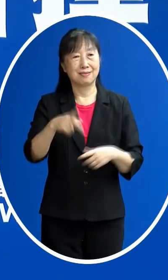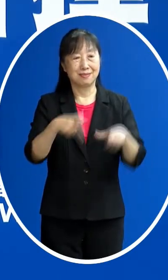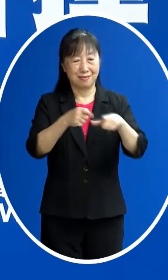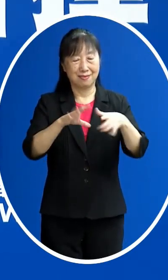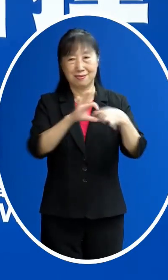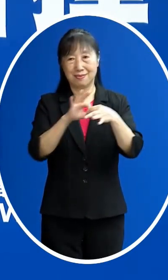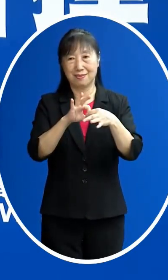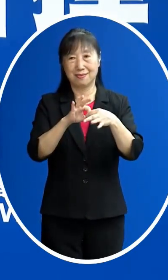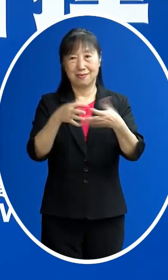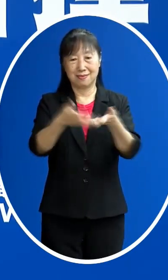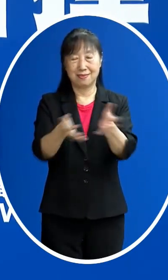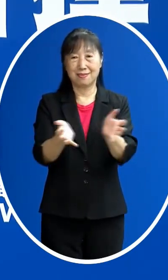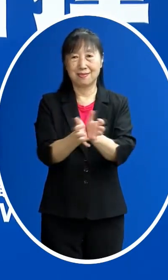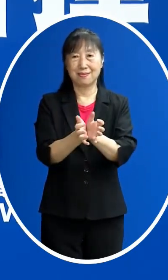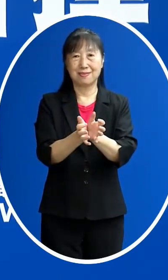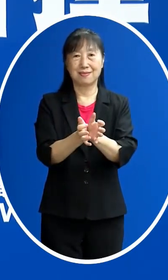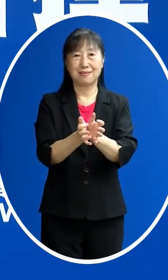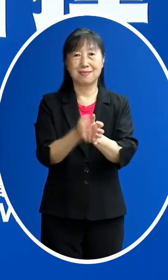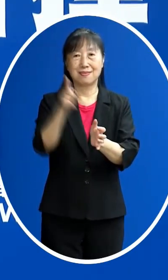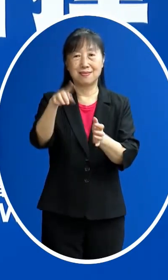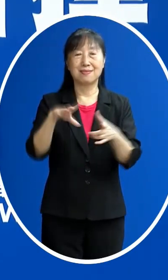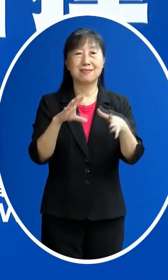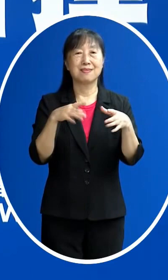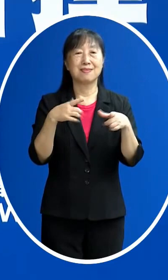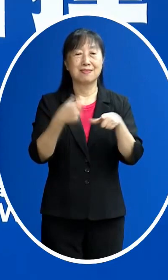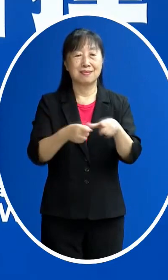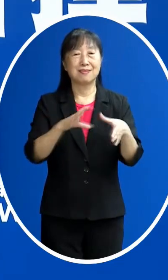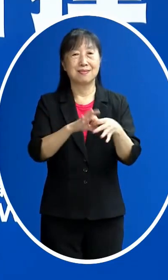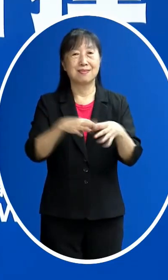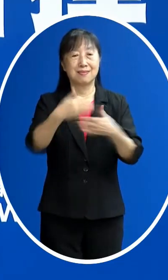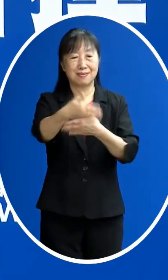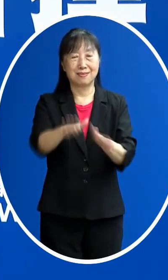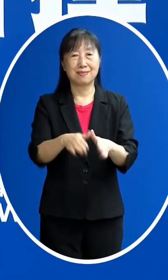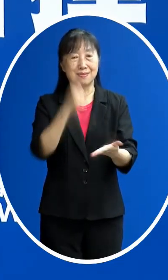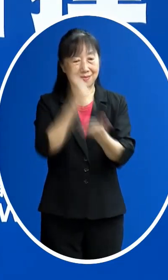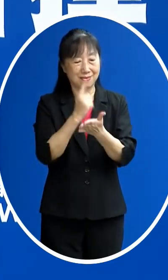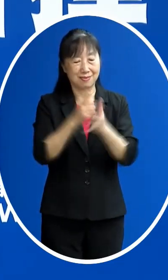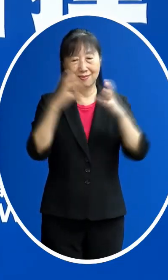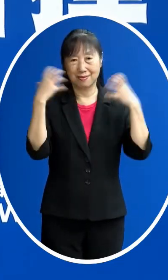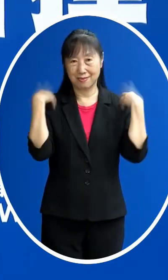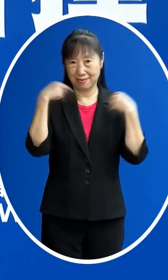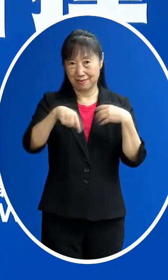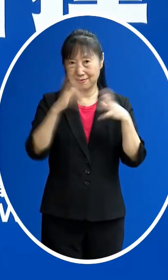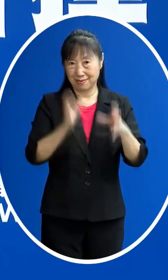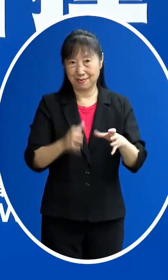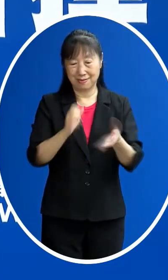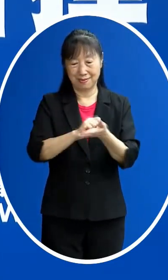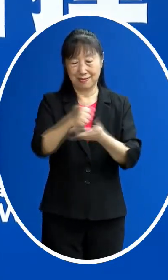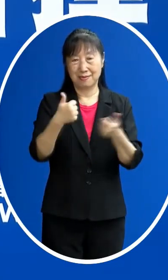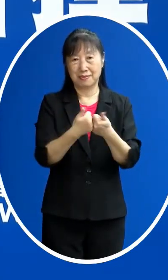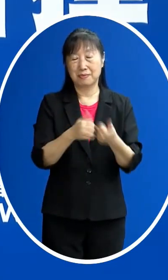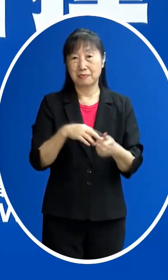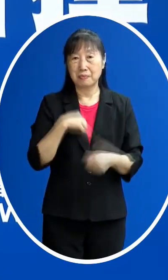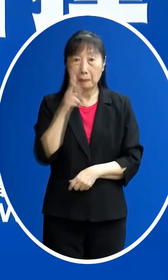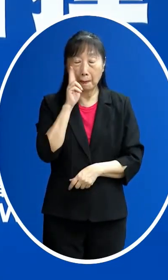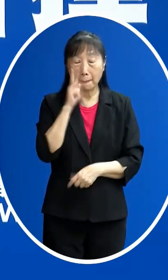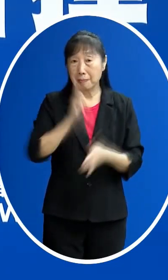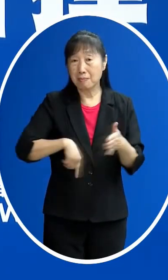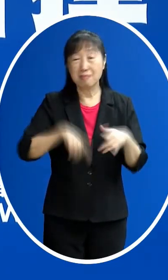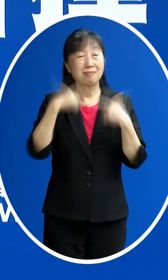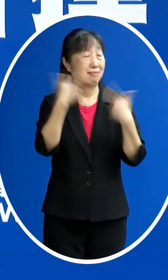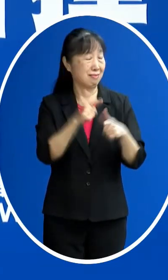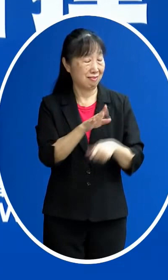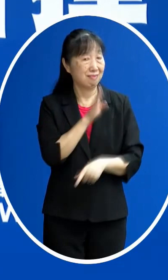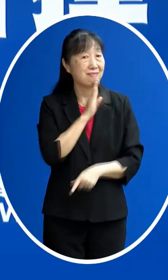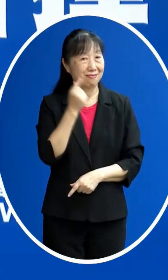关，我们的这个公关室每天要帮我们办这个记者会，看似简单，背后事实上是很